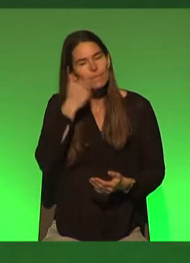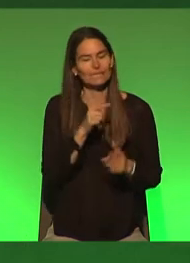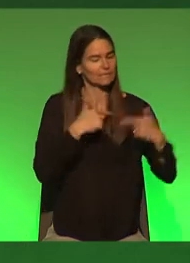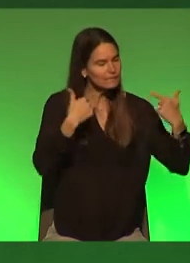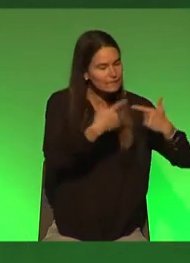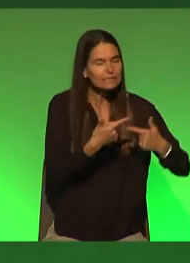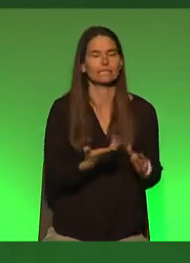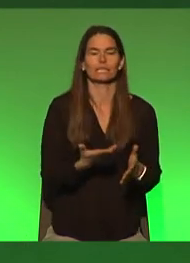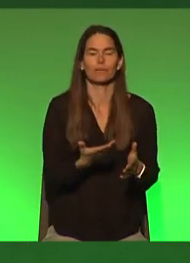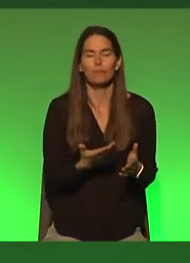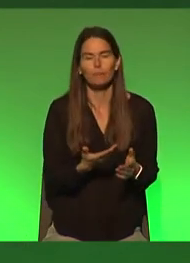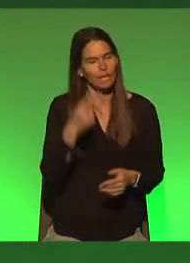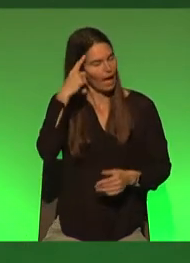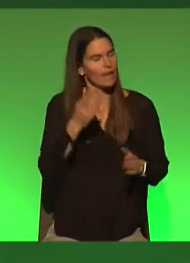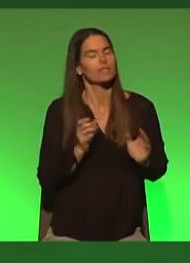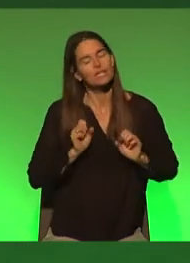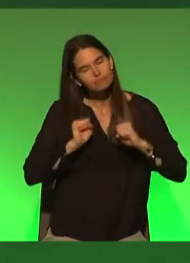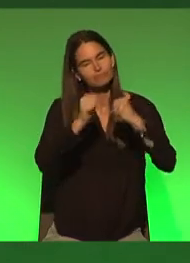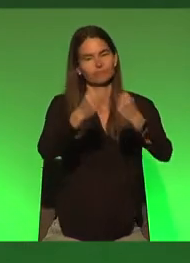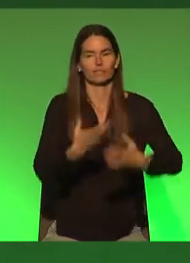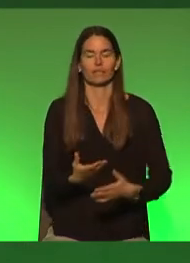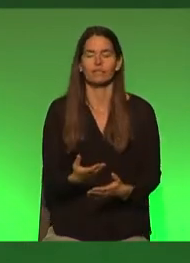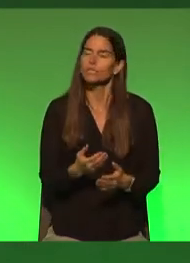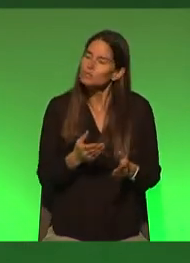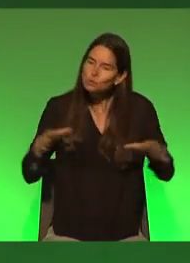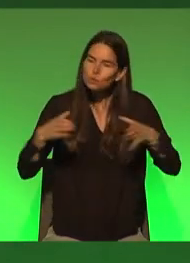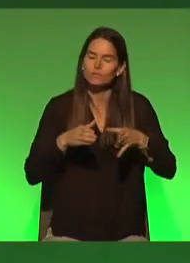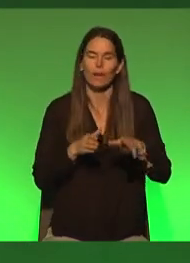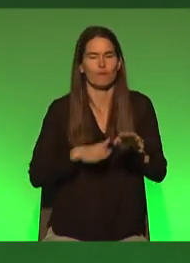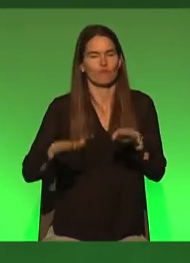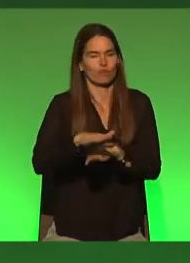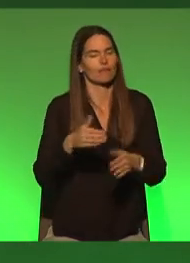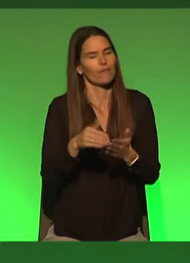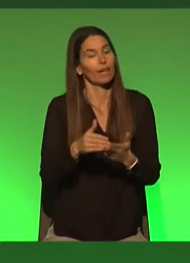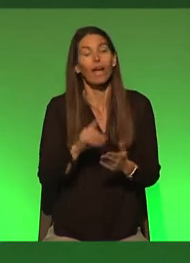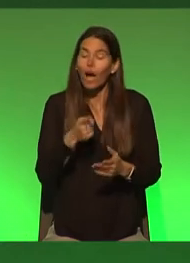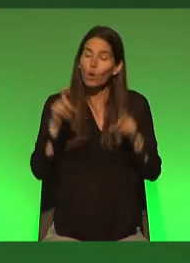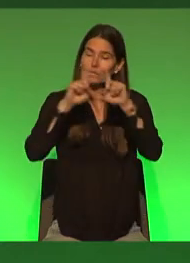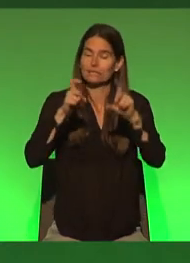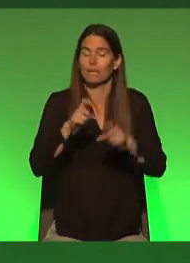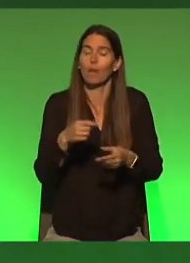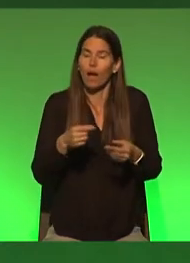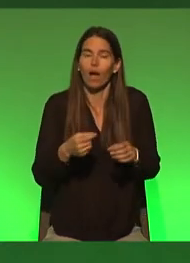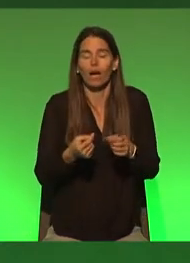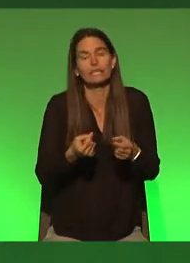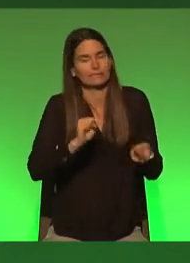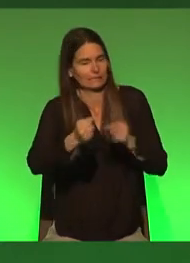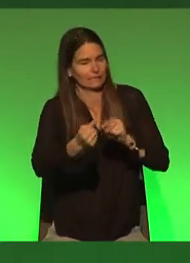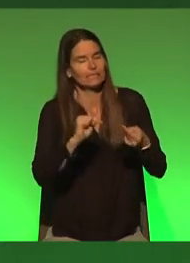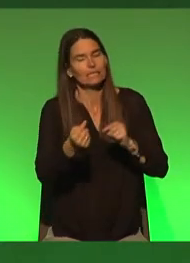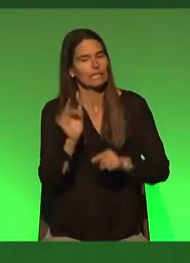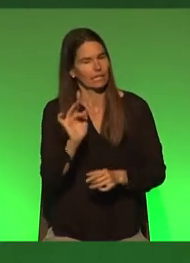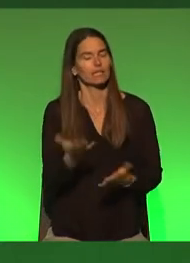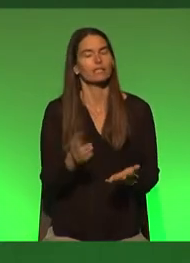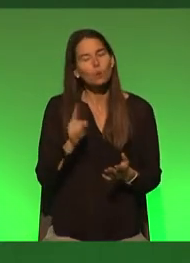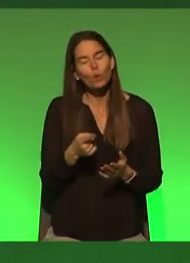mit Beteiligung gemeinsam nach vorne weitergehen. Und das heißt auch, dass wir die schwierigen Themen angehen und uns mit den Fragen beschäftigen,